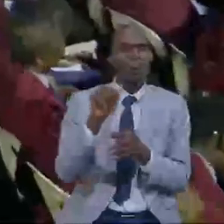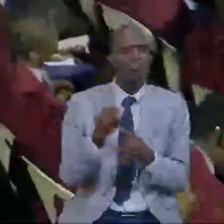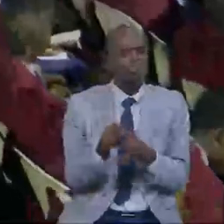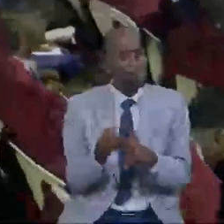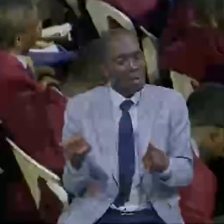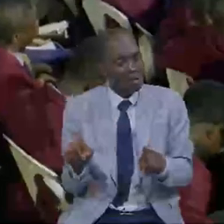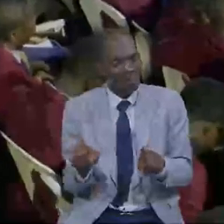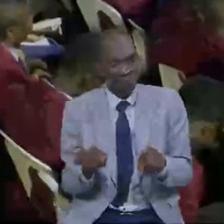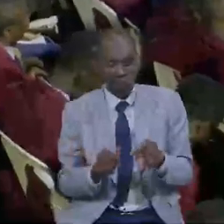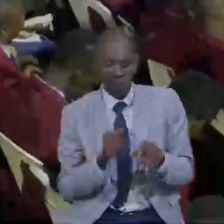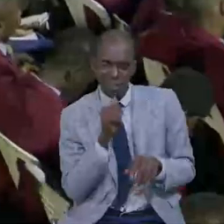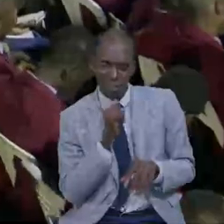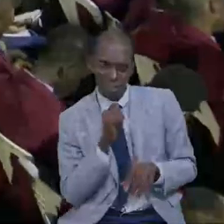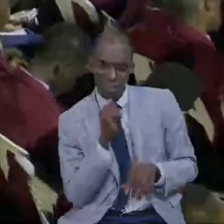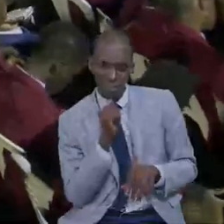sous